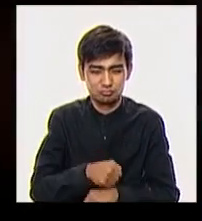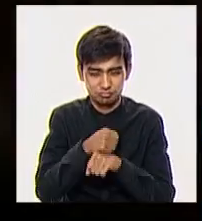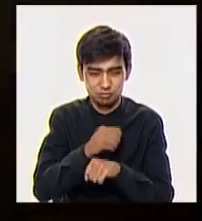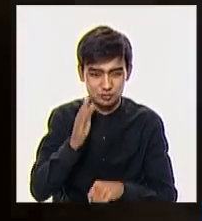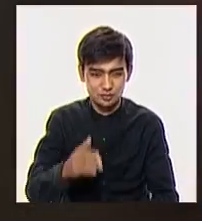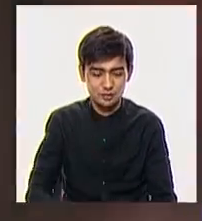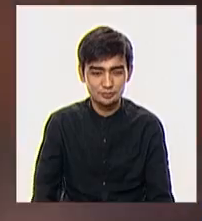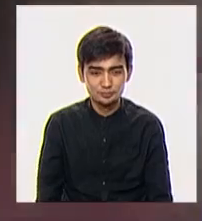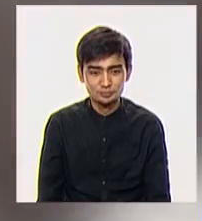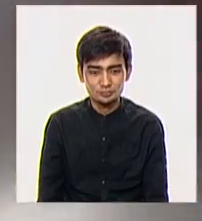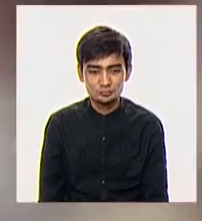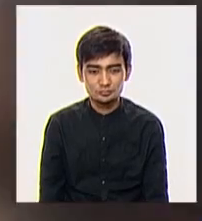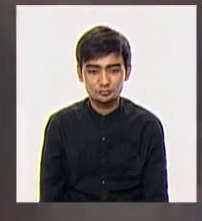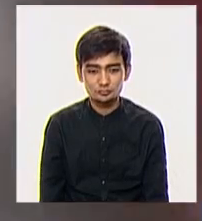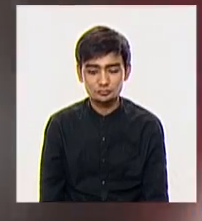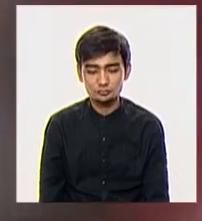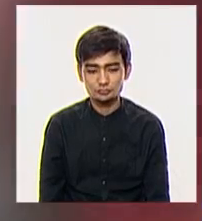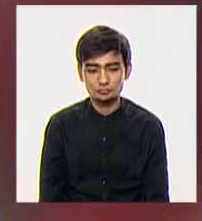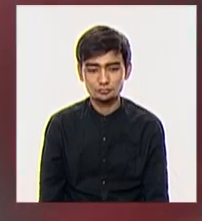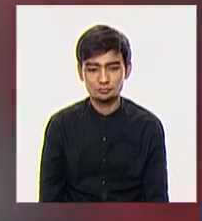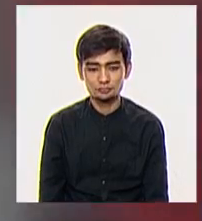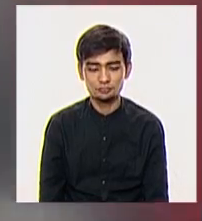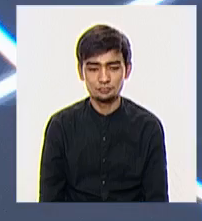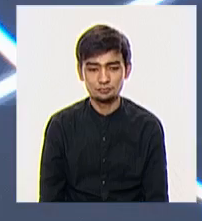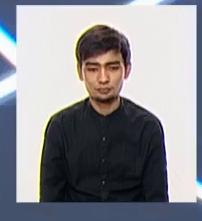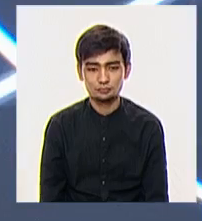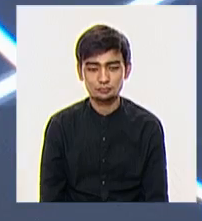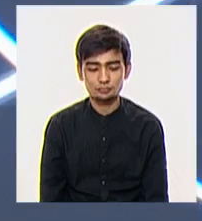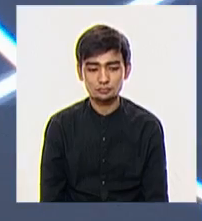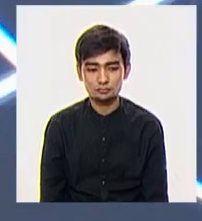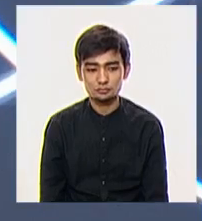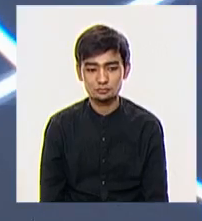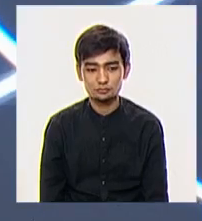Нұржанқызы, Мұхаммед Шаткам, Информ бюро, Маңғыстау облысы.